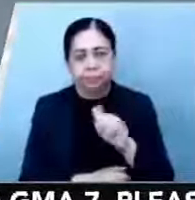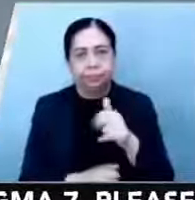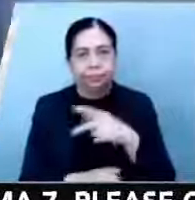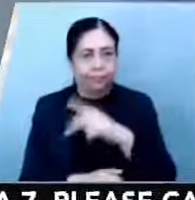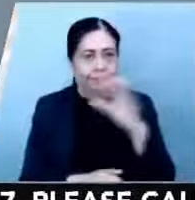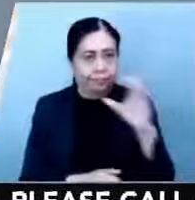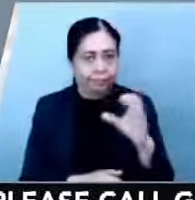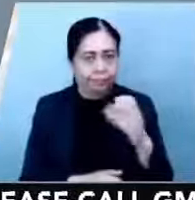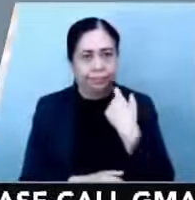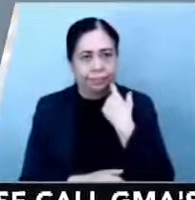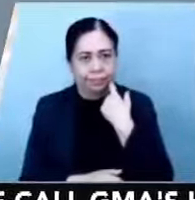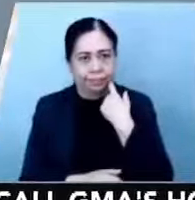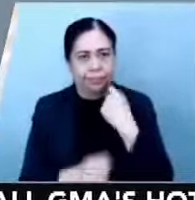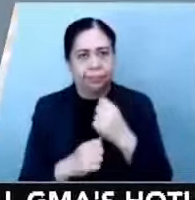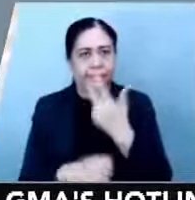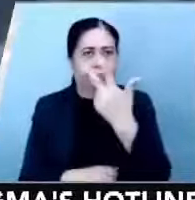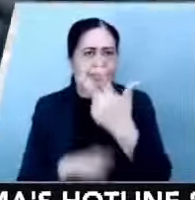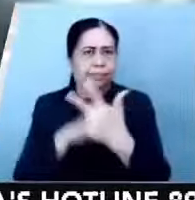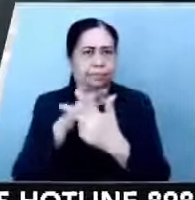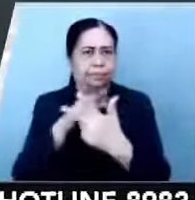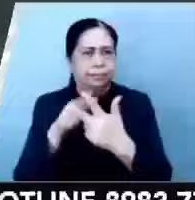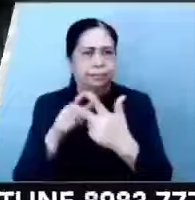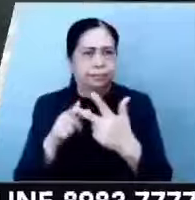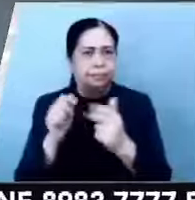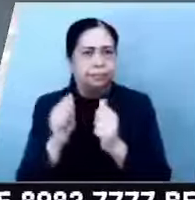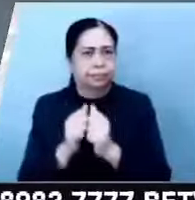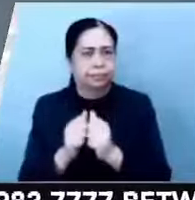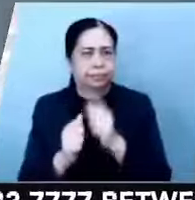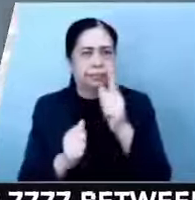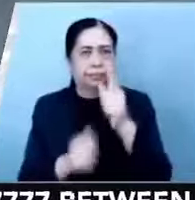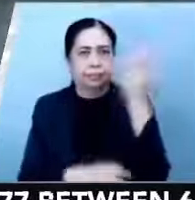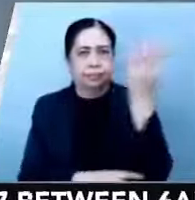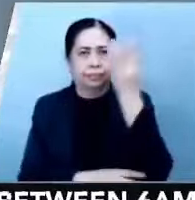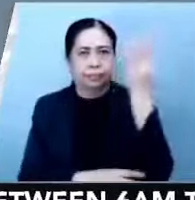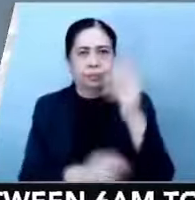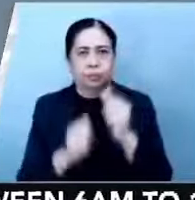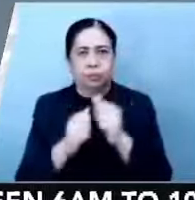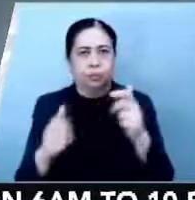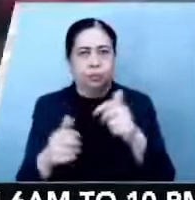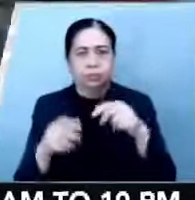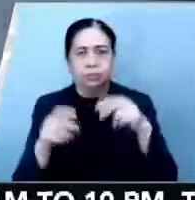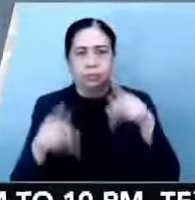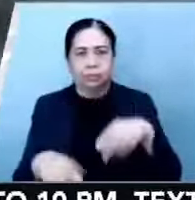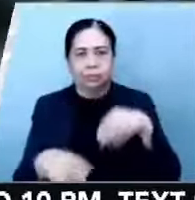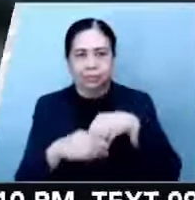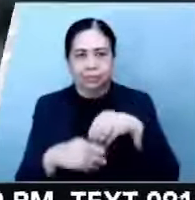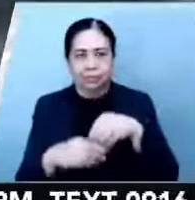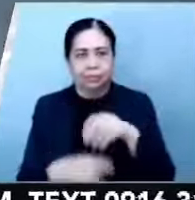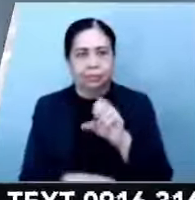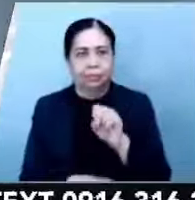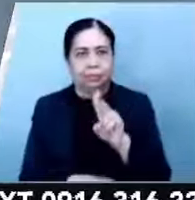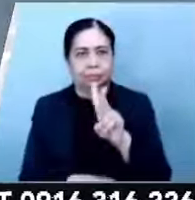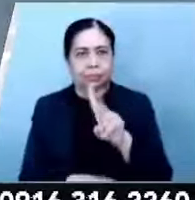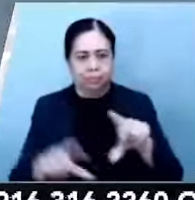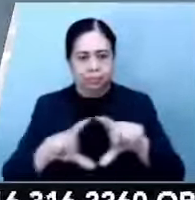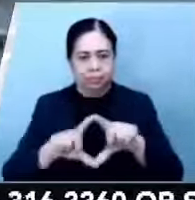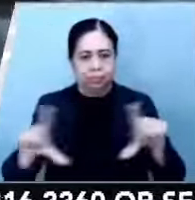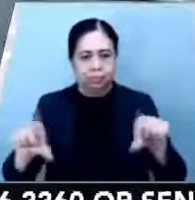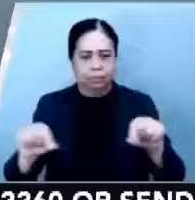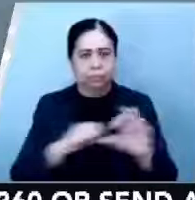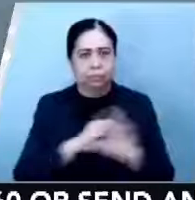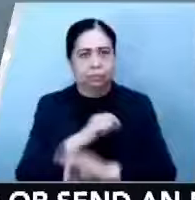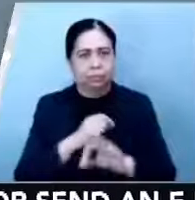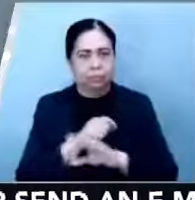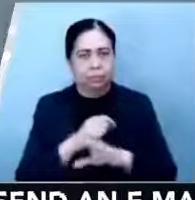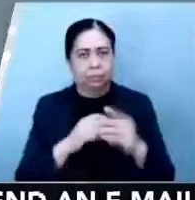yung natikita nila dito, kabilang na ang isang ambulansya na walang pasyente, SUV na may diplomatic plate at isang motorsiklo. At ito